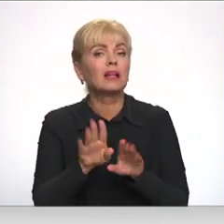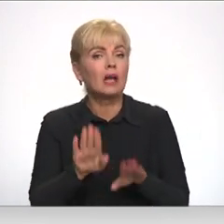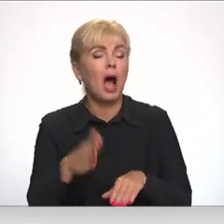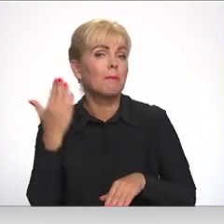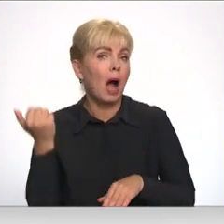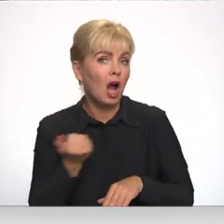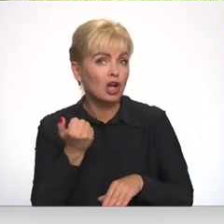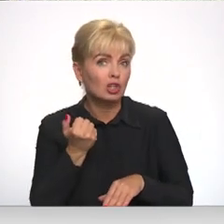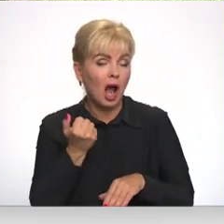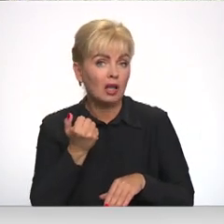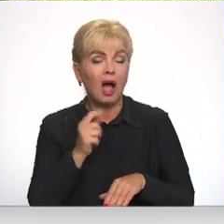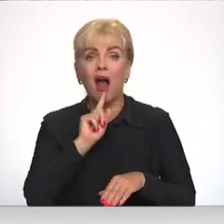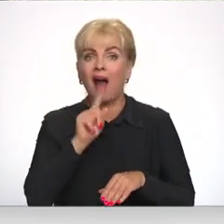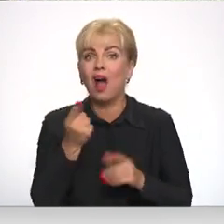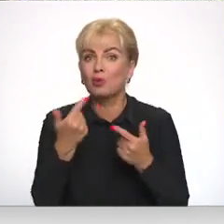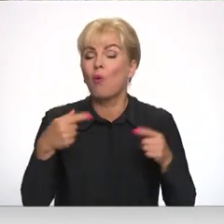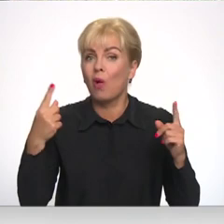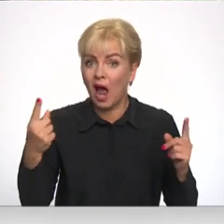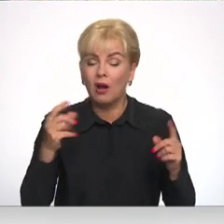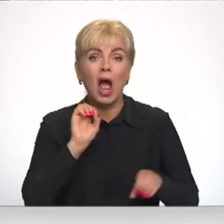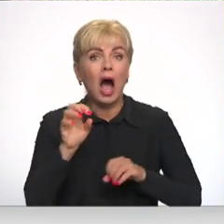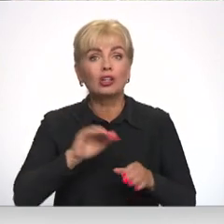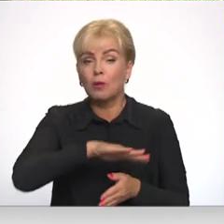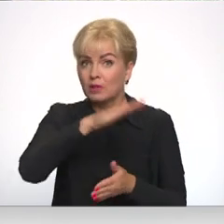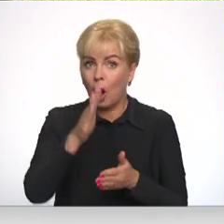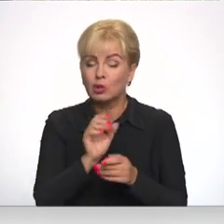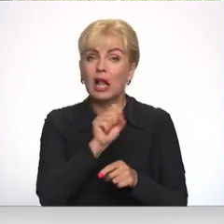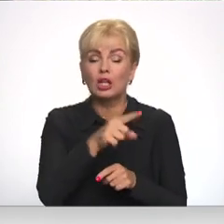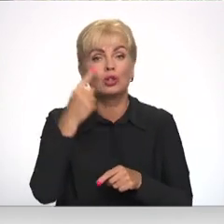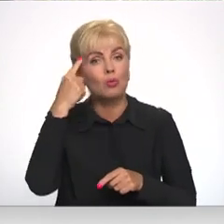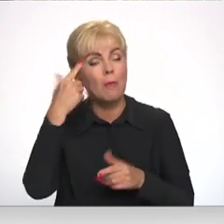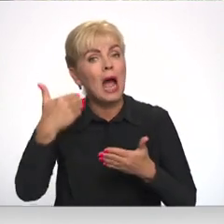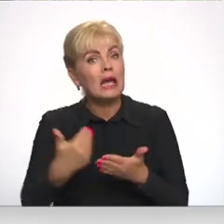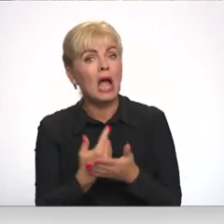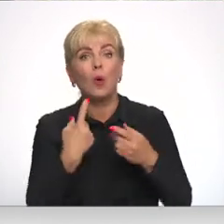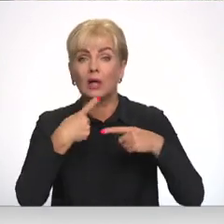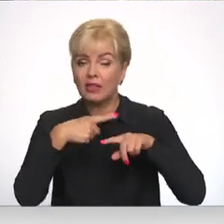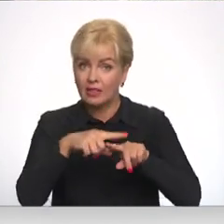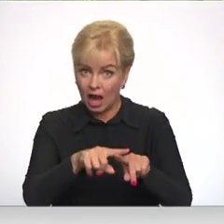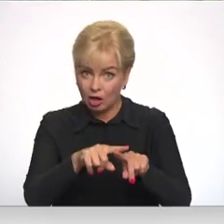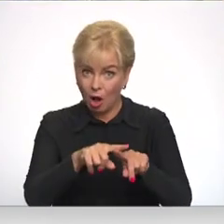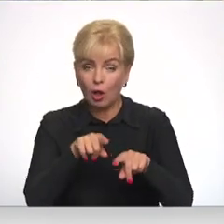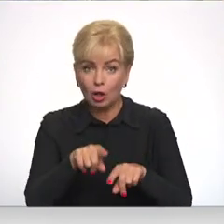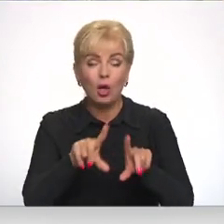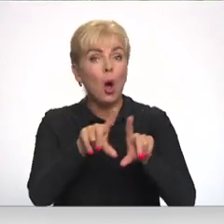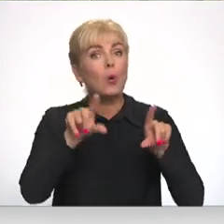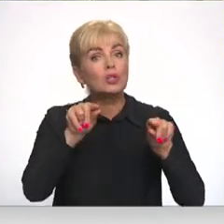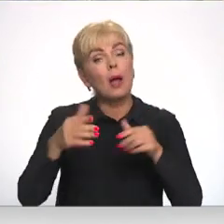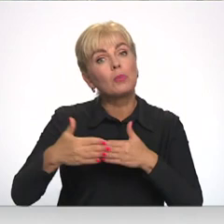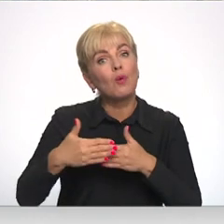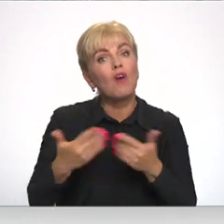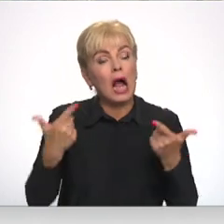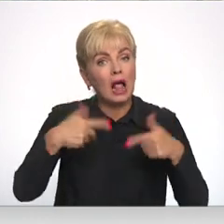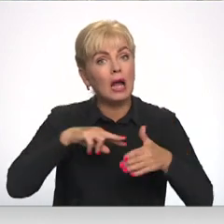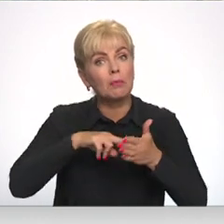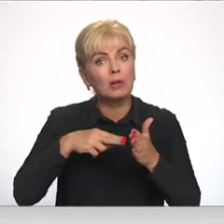visa gada laikā. Lielāks atkritumu daudzums līdzis domāt par jaunām tehnoloģijām šajā jomā. Uzņēmums tuvākajā laikā